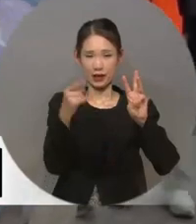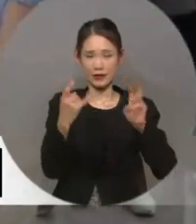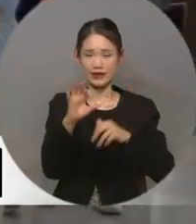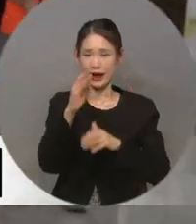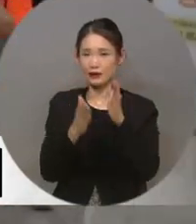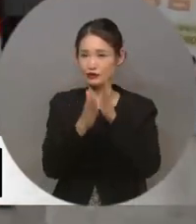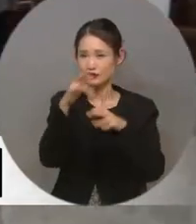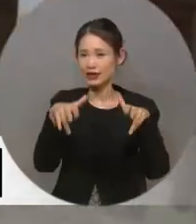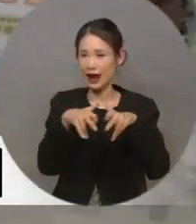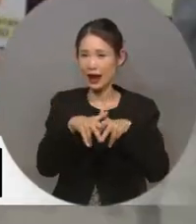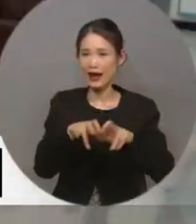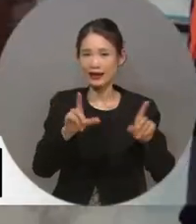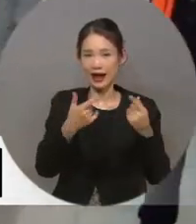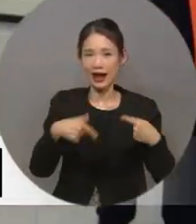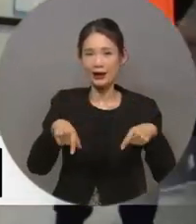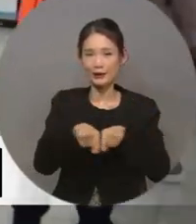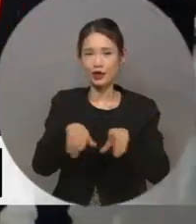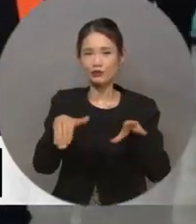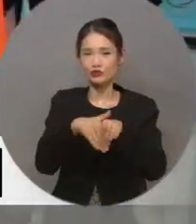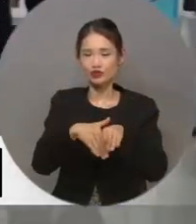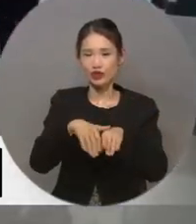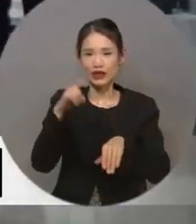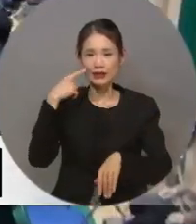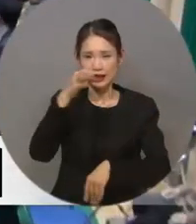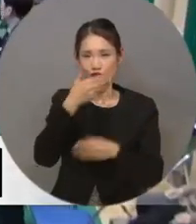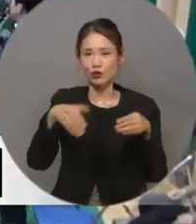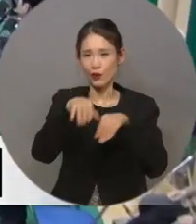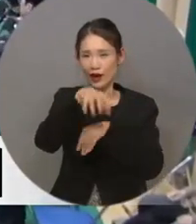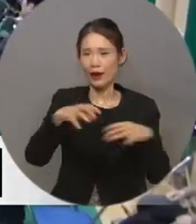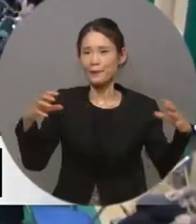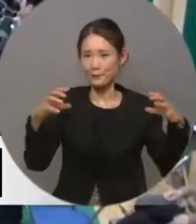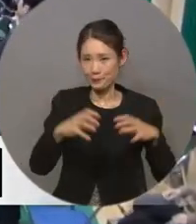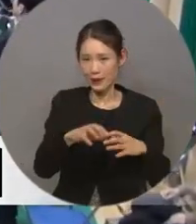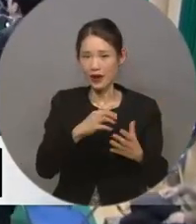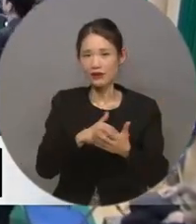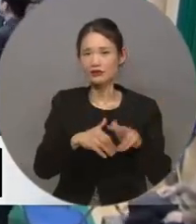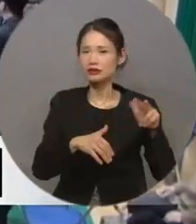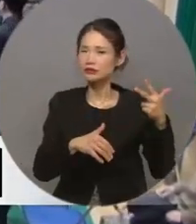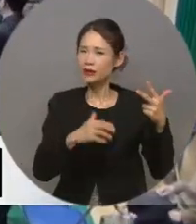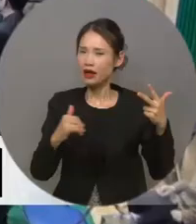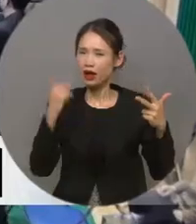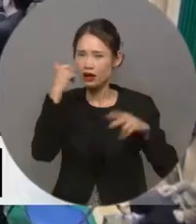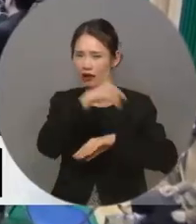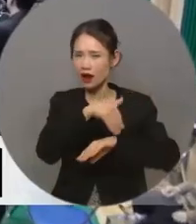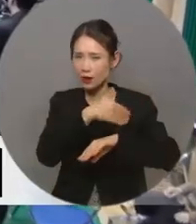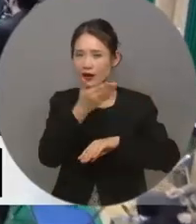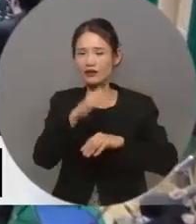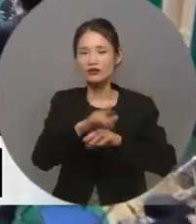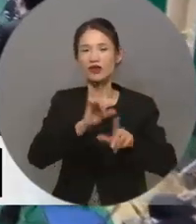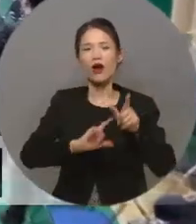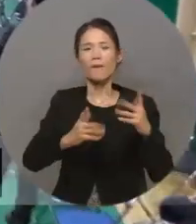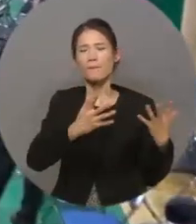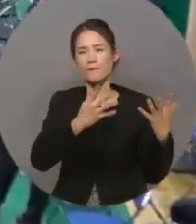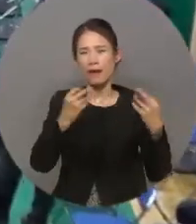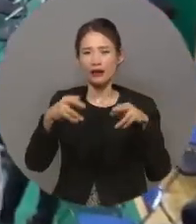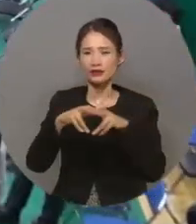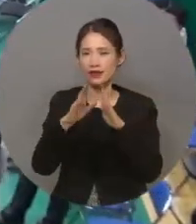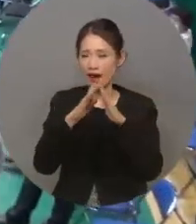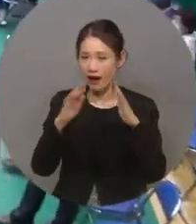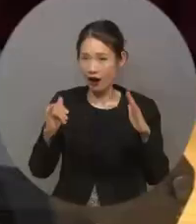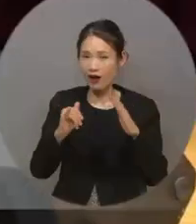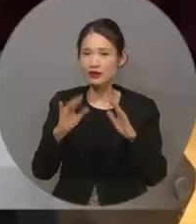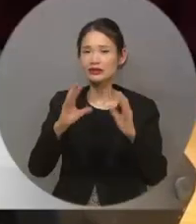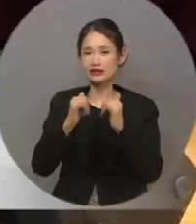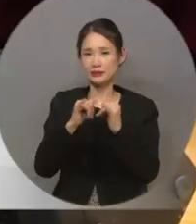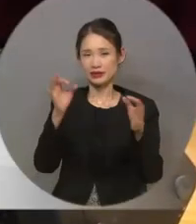장애인과 가족들이 문화예술회관 체육관에 모였습니다. 700여 명을 예상했지만 훨씬 많은 장애 가족과 시민들이